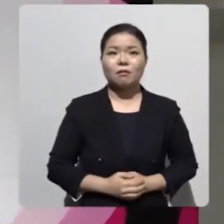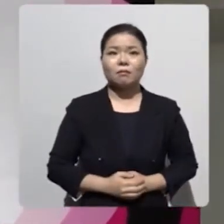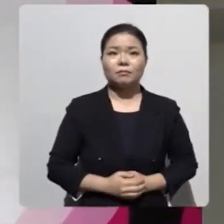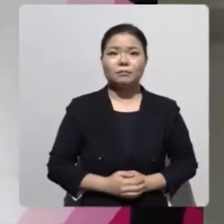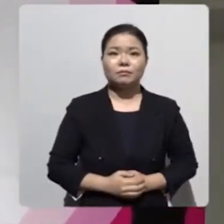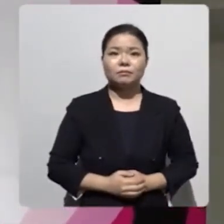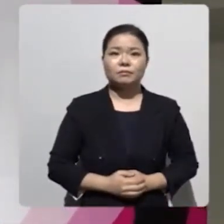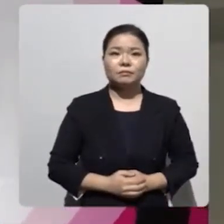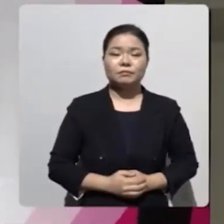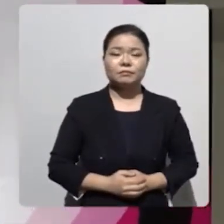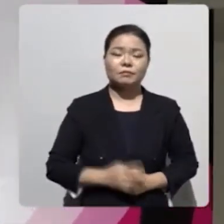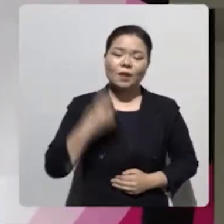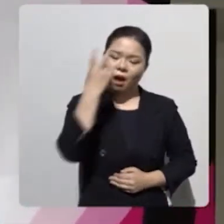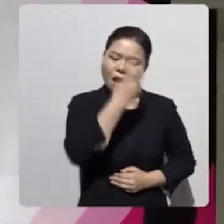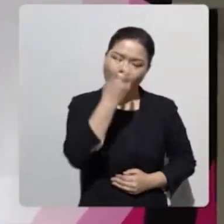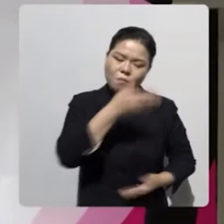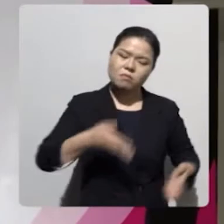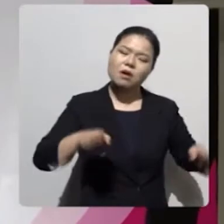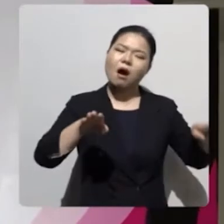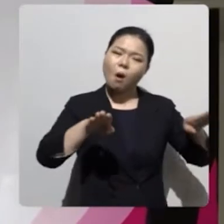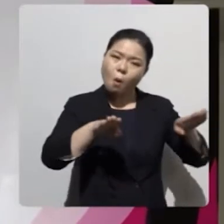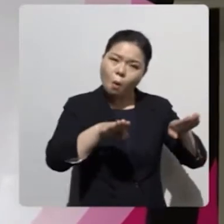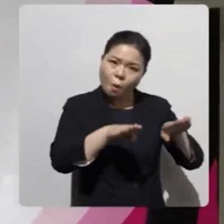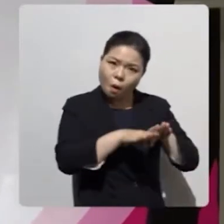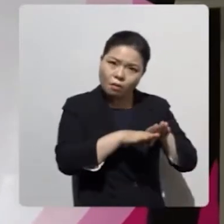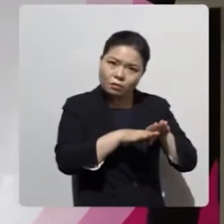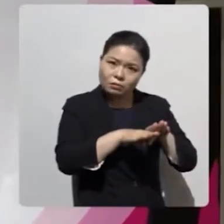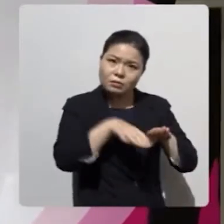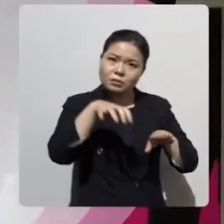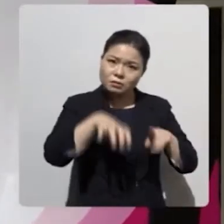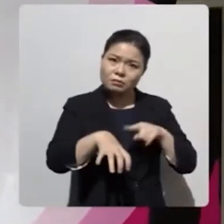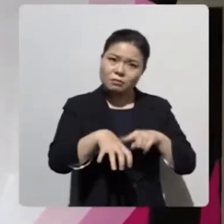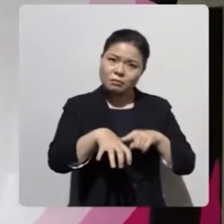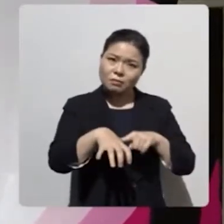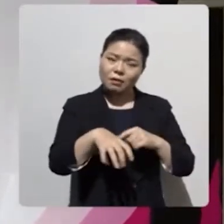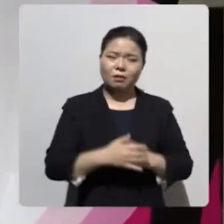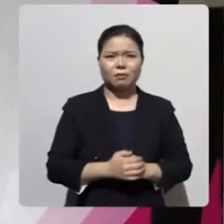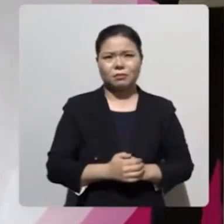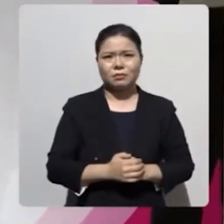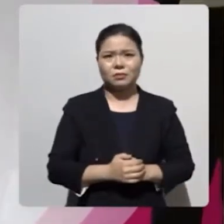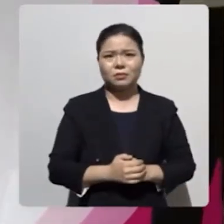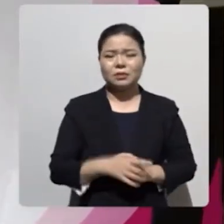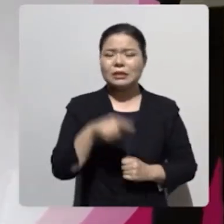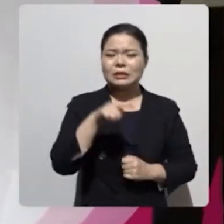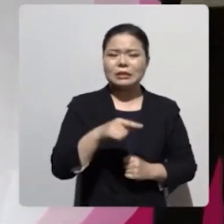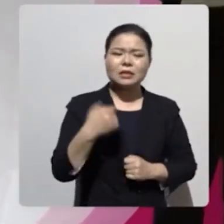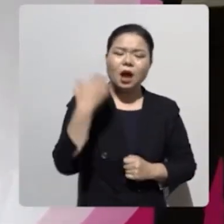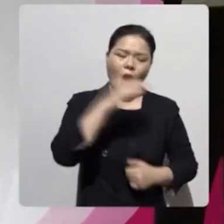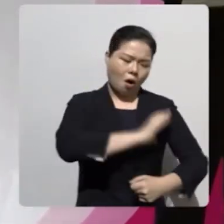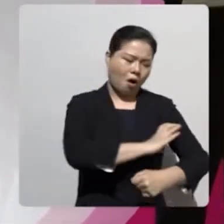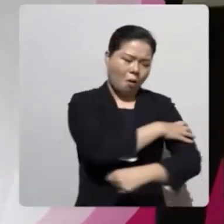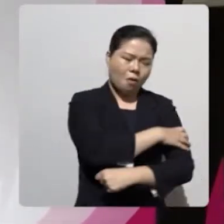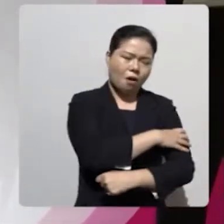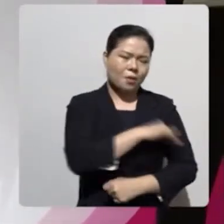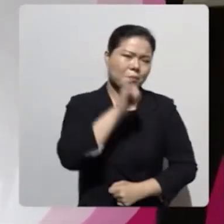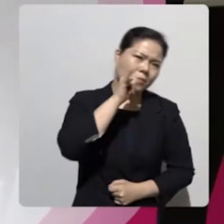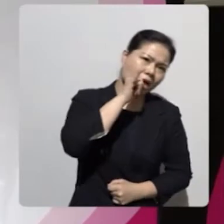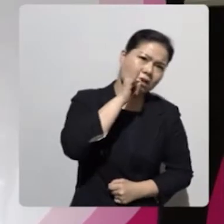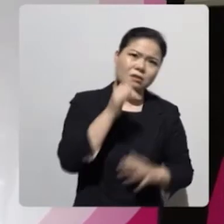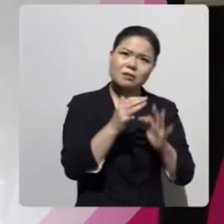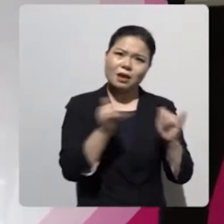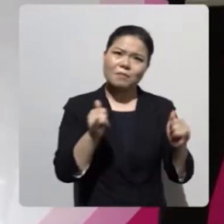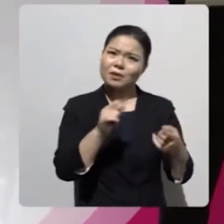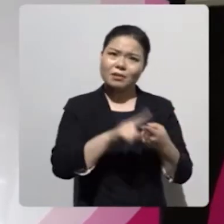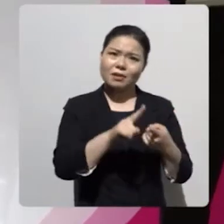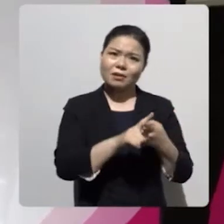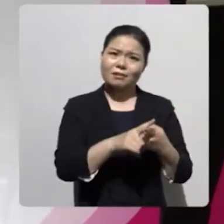그 벽은 권력의 단맛에 취한 지금의 정권이었습니다. 이 정권은 사람